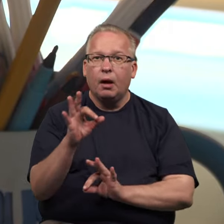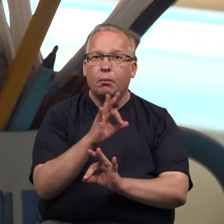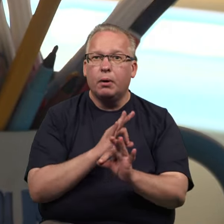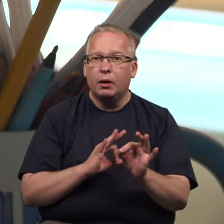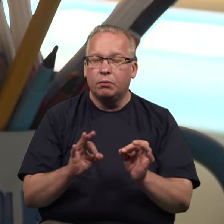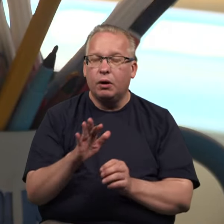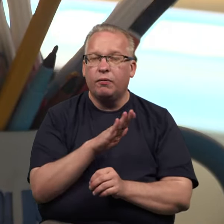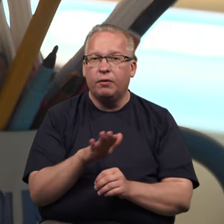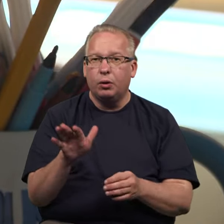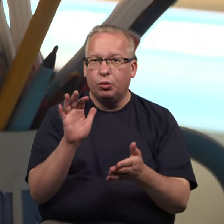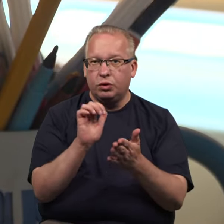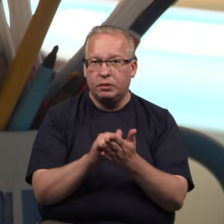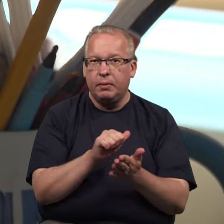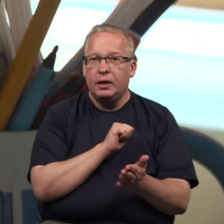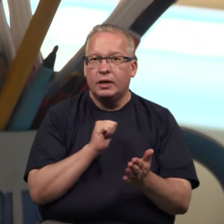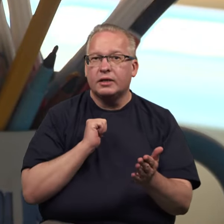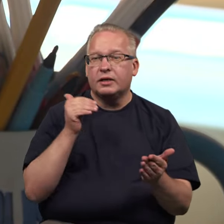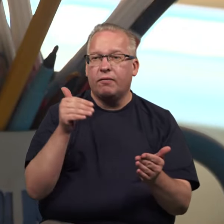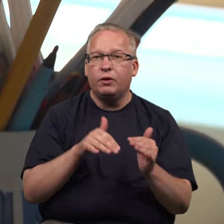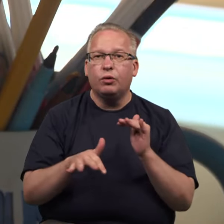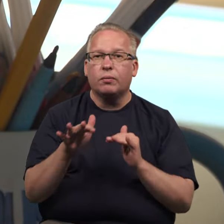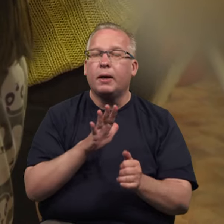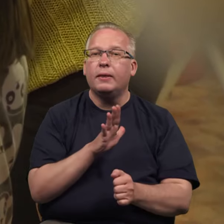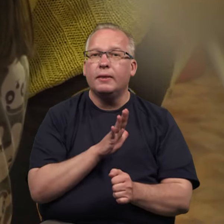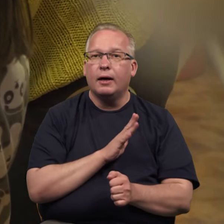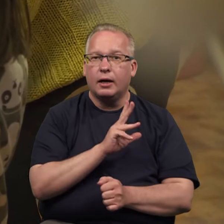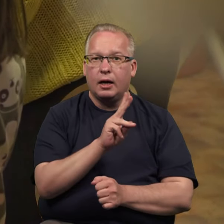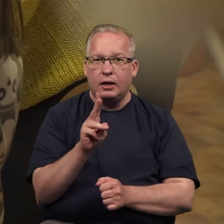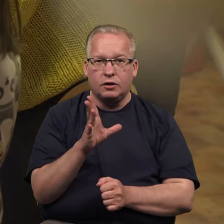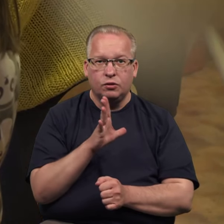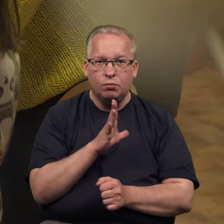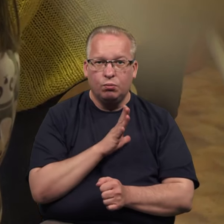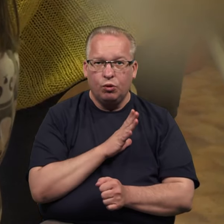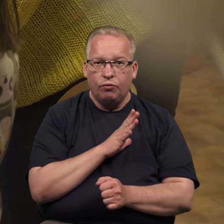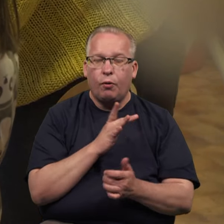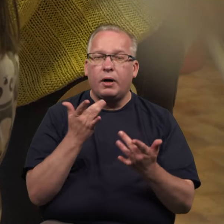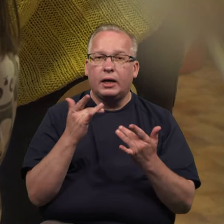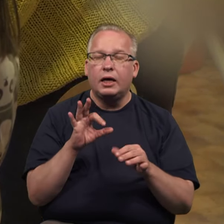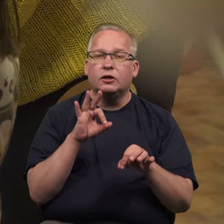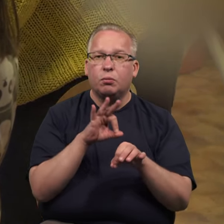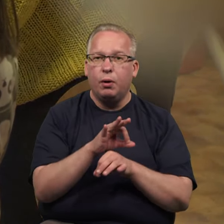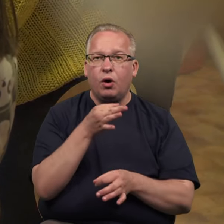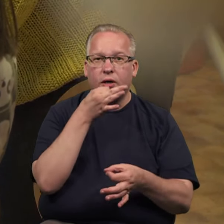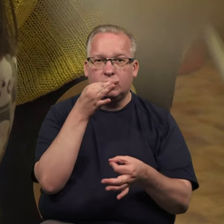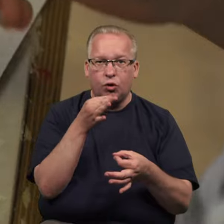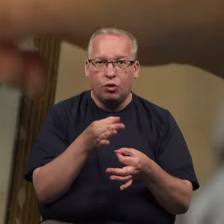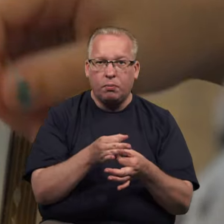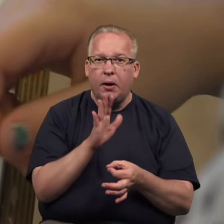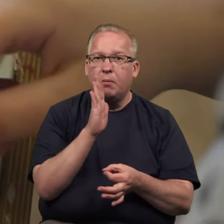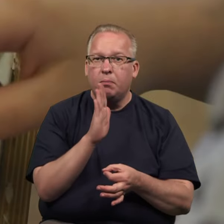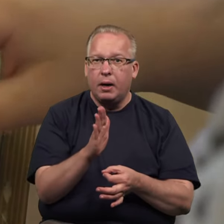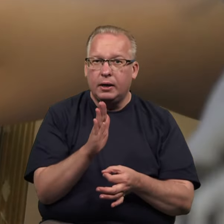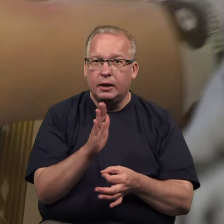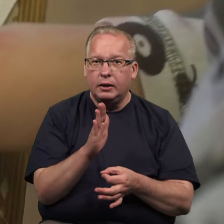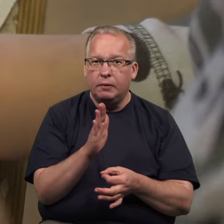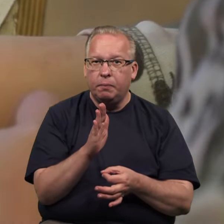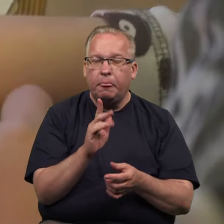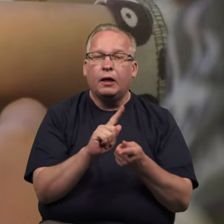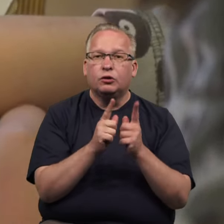vaikais dirbti ar užsimti savanoriškai veiklą negalėtų ir tie, kurie, pavyzdžiui, buvo atleisti nuo baudžiamosios atsakomybės pagal laidavimą